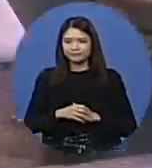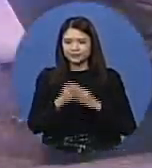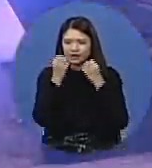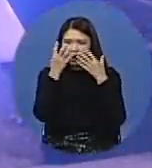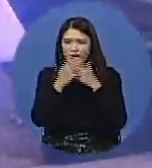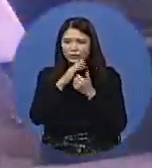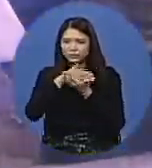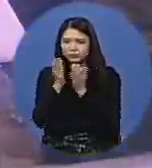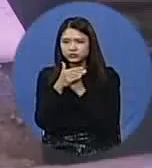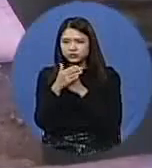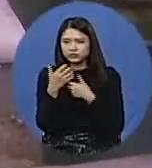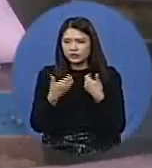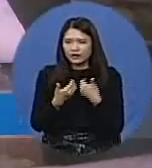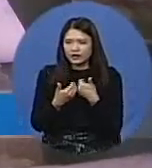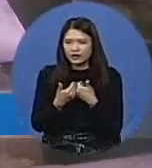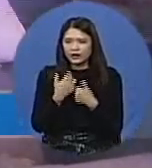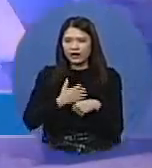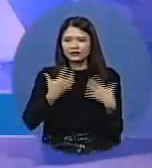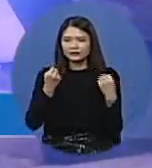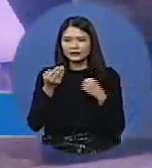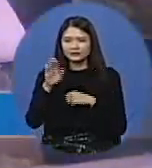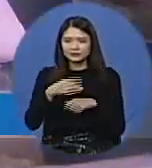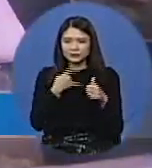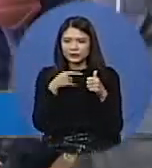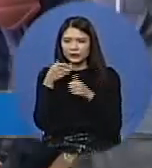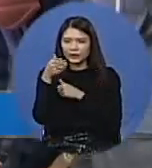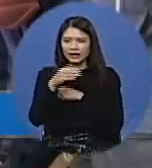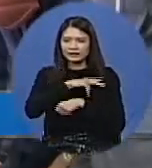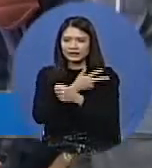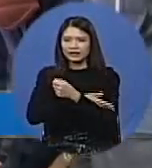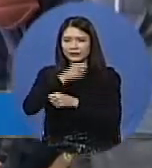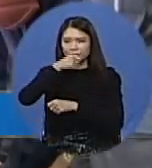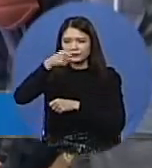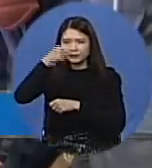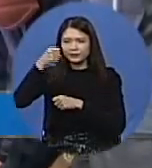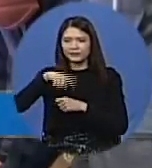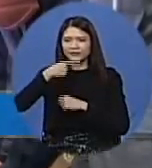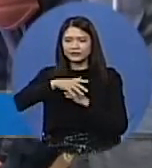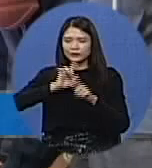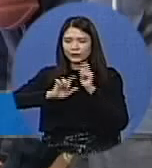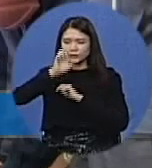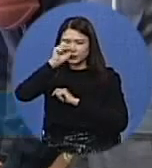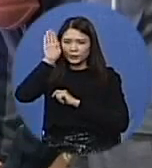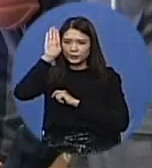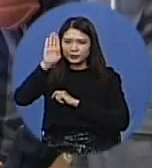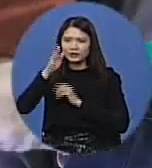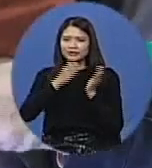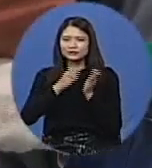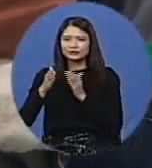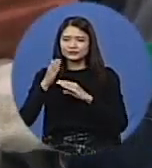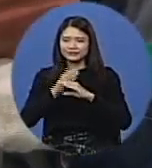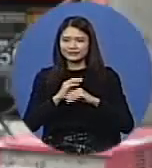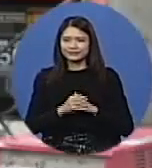생소한 분야에 걱정도 많았지만 교육 과정에서 관련 자격증을 두루취득하며 더 나은 미래를 설계하고